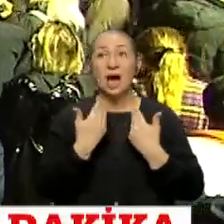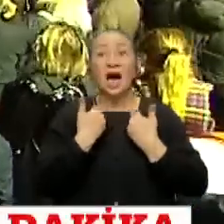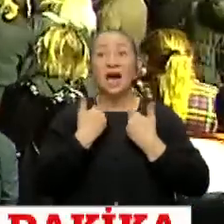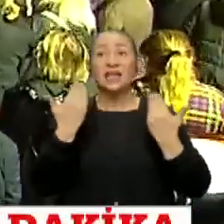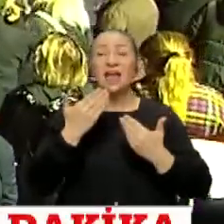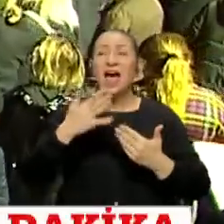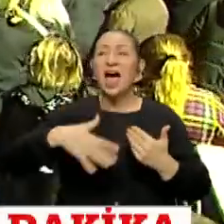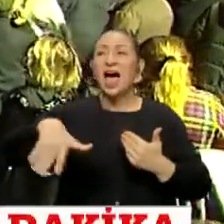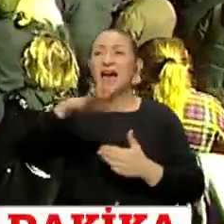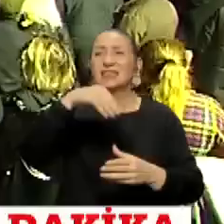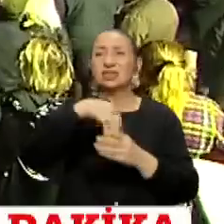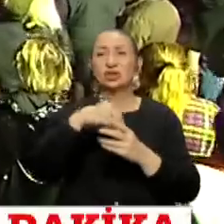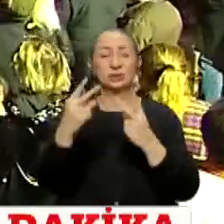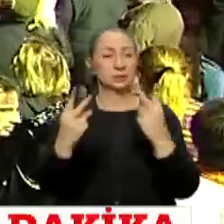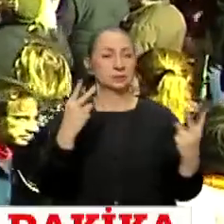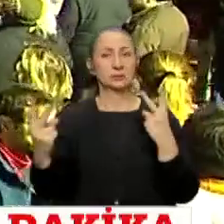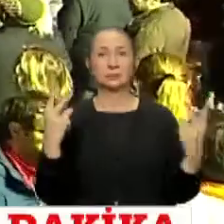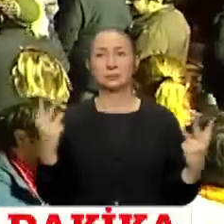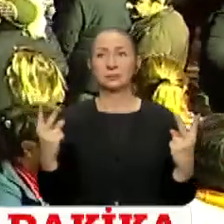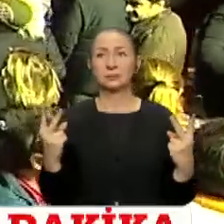Adalet herkes içindir.